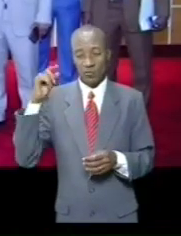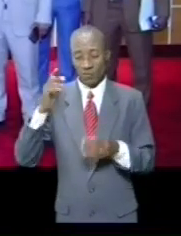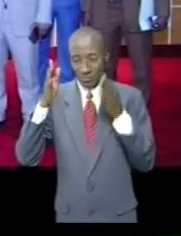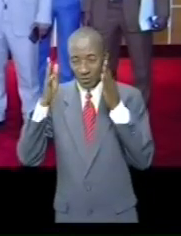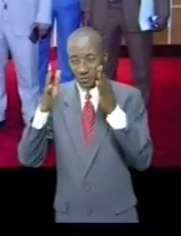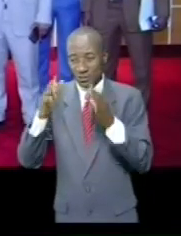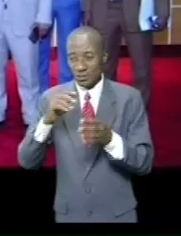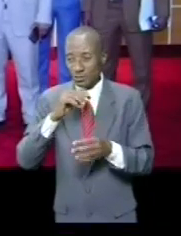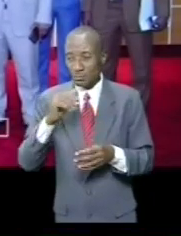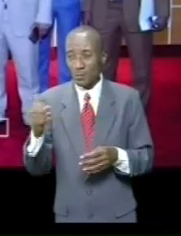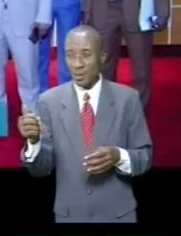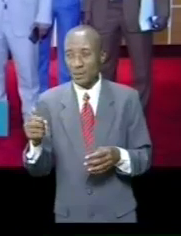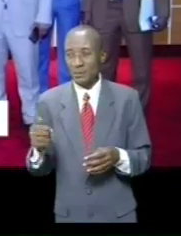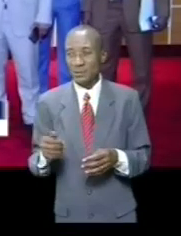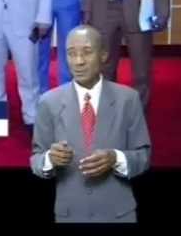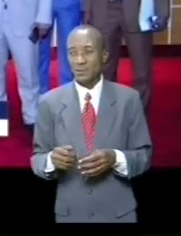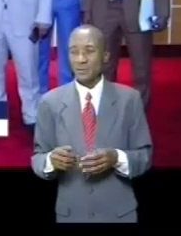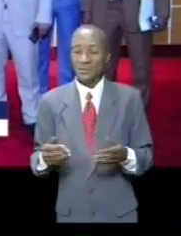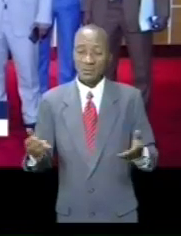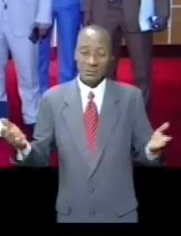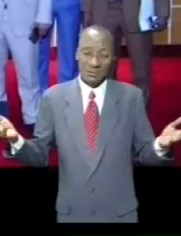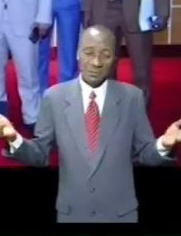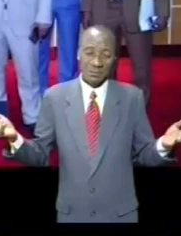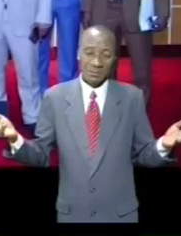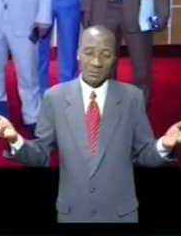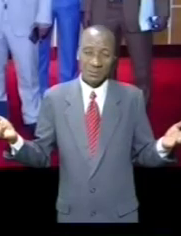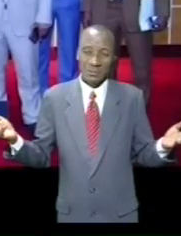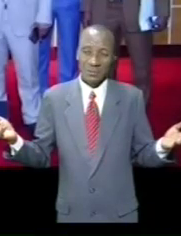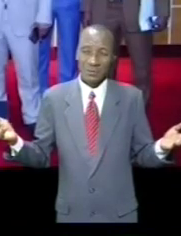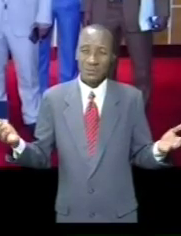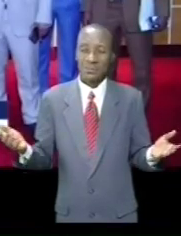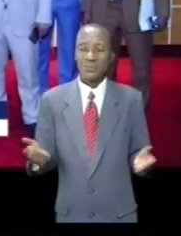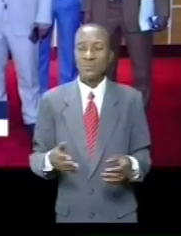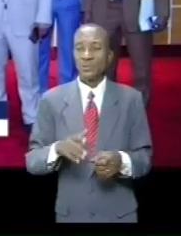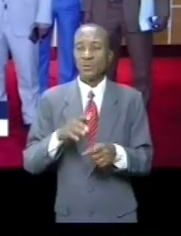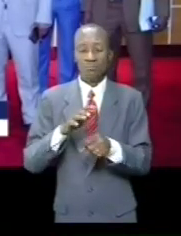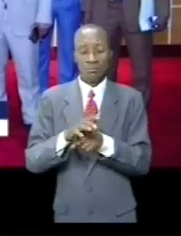étant donné qu'on a déjà perdu beaucoup de bâtiments administratifs,